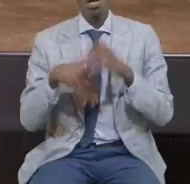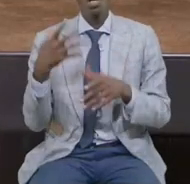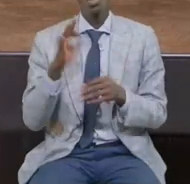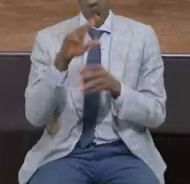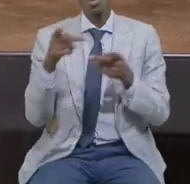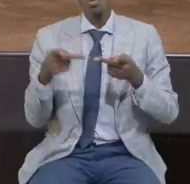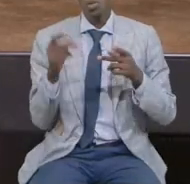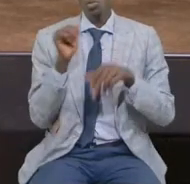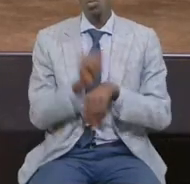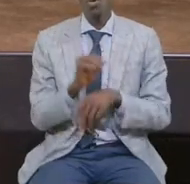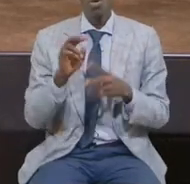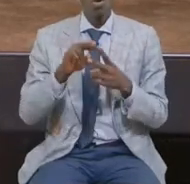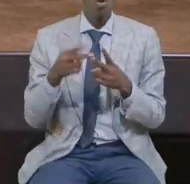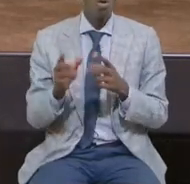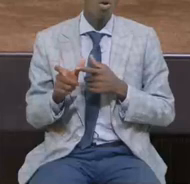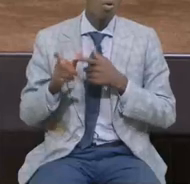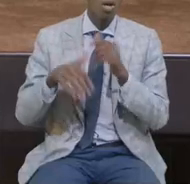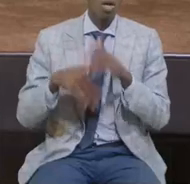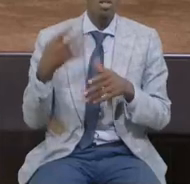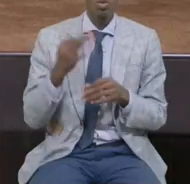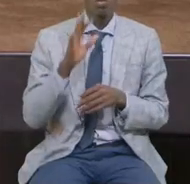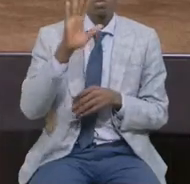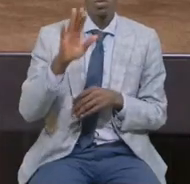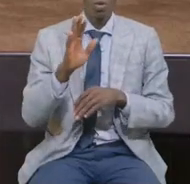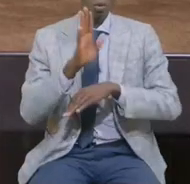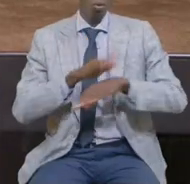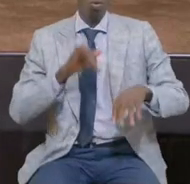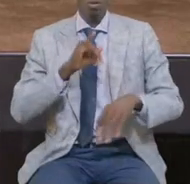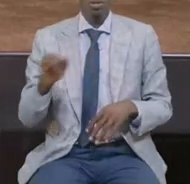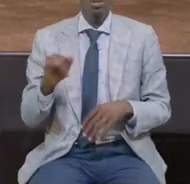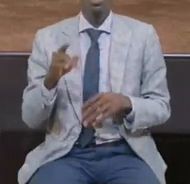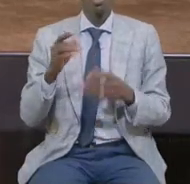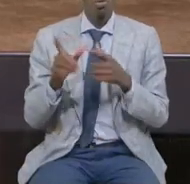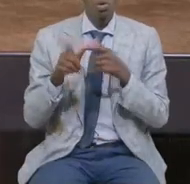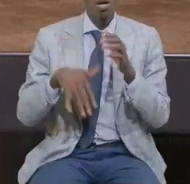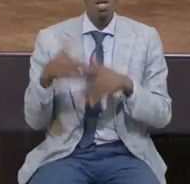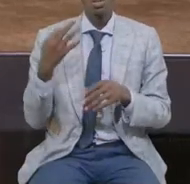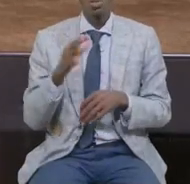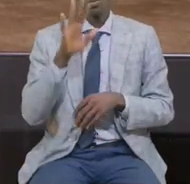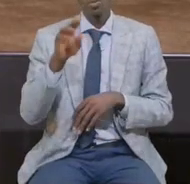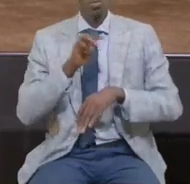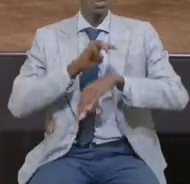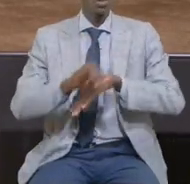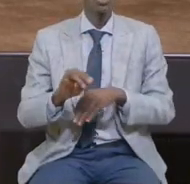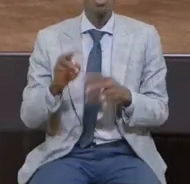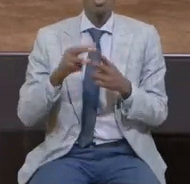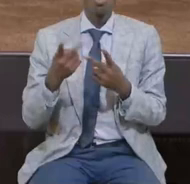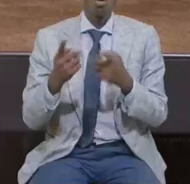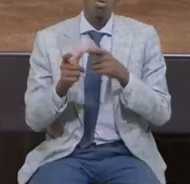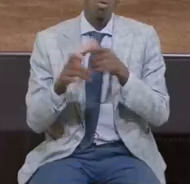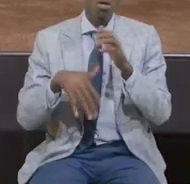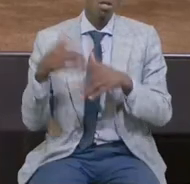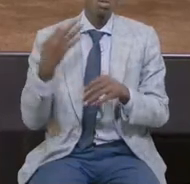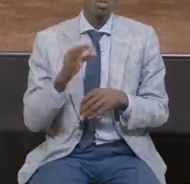de travail, ou bien que vous abandonniez votre ministère, ou bien que vous abandonniez votre vocation, que vous fuyez